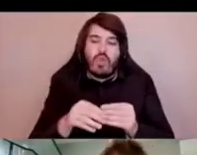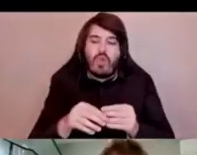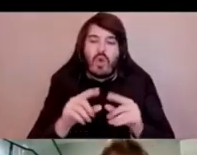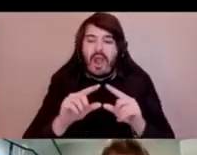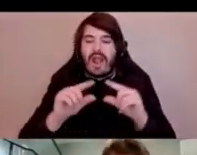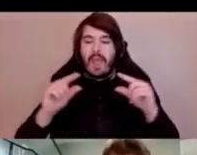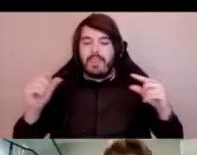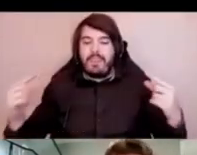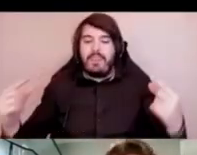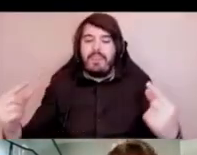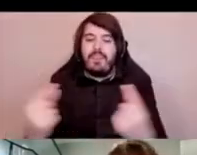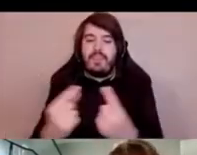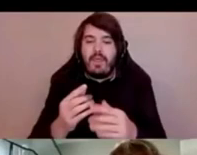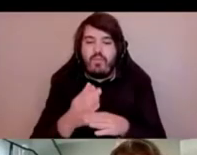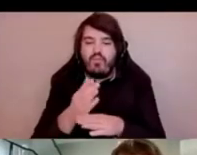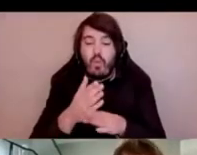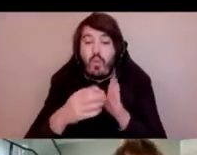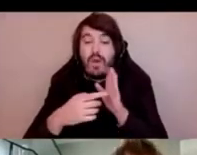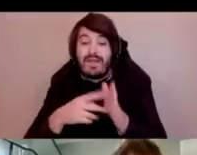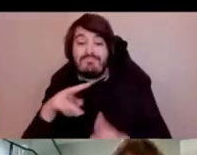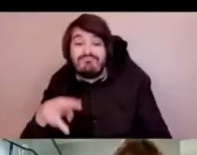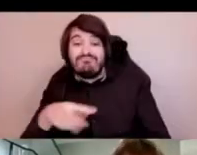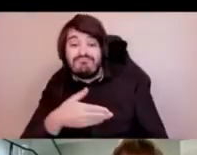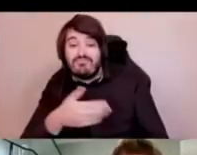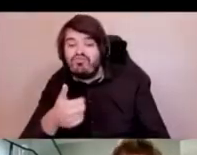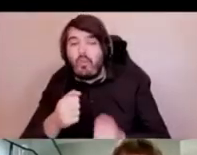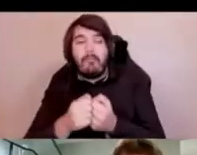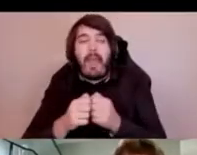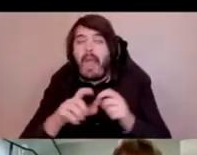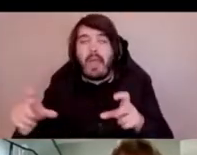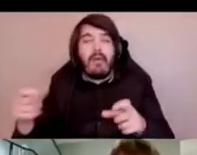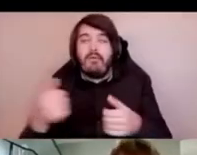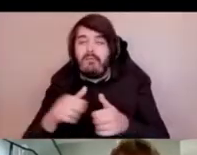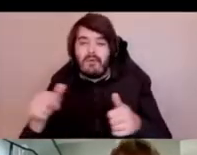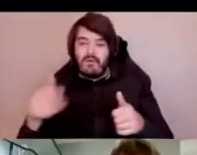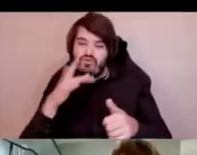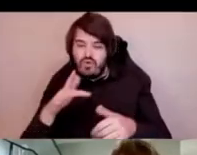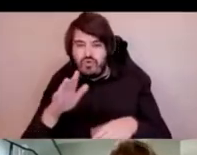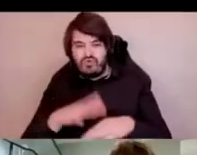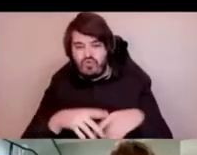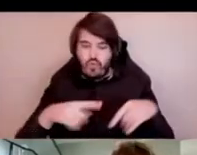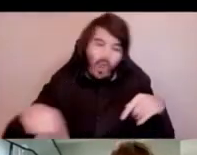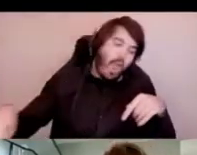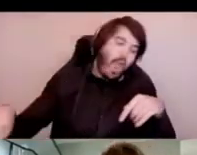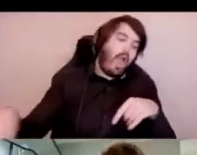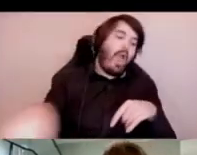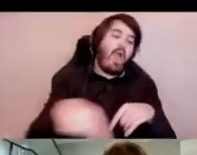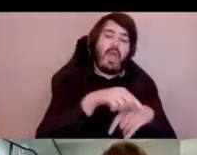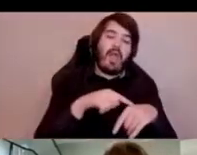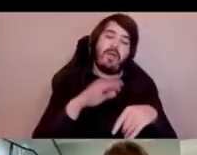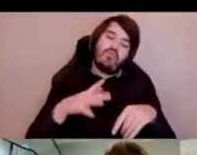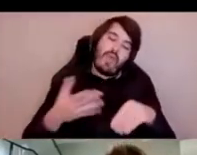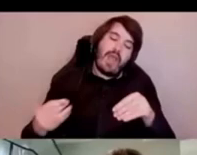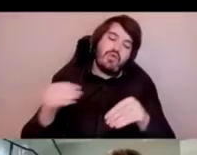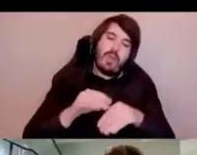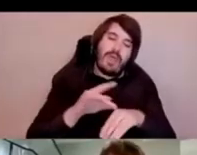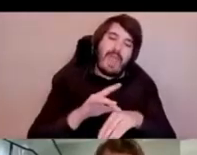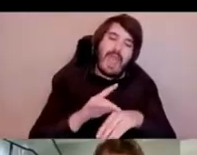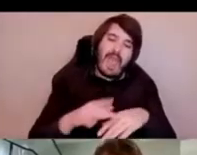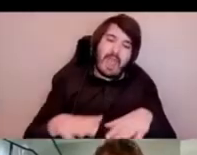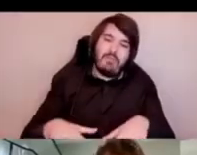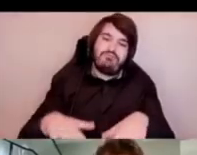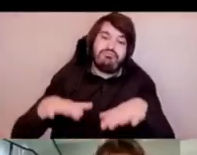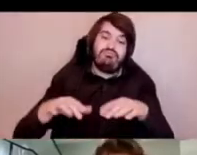cadrage en bois, par exemple, ou en pierre autour de votre carré, puis rajouter de la terre. Comme ça vous